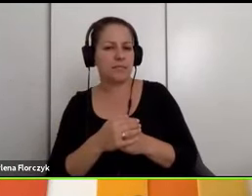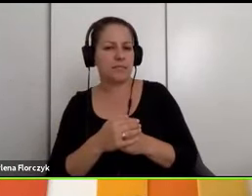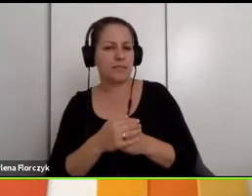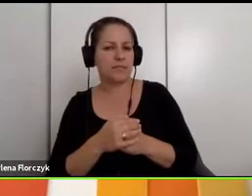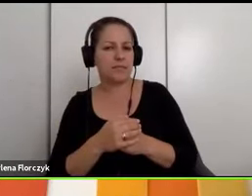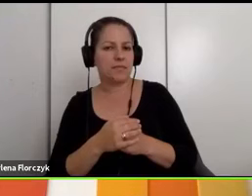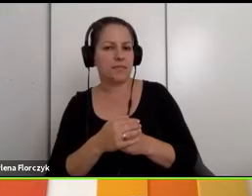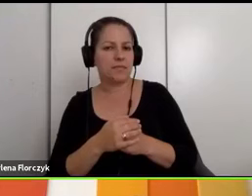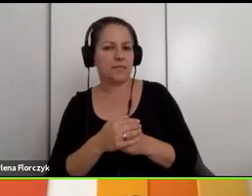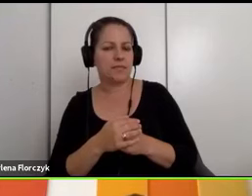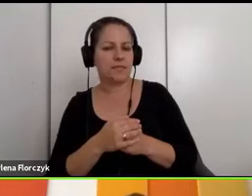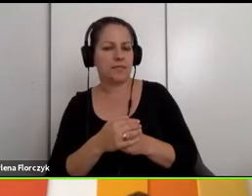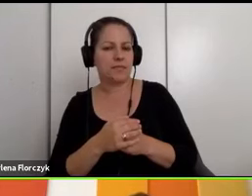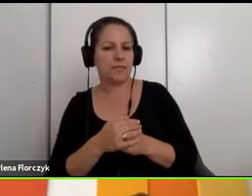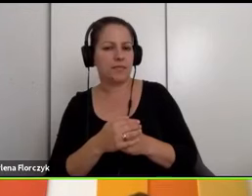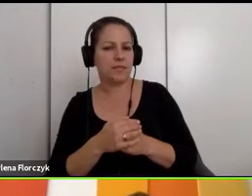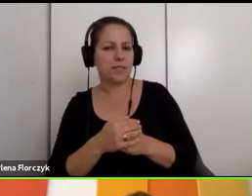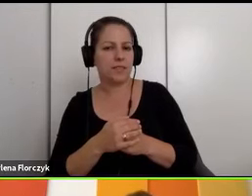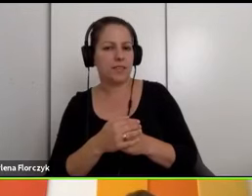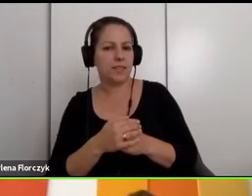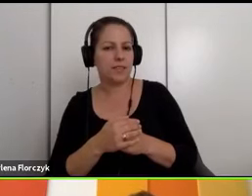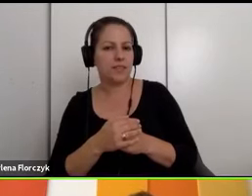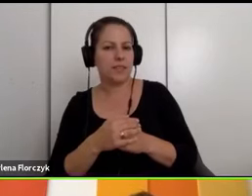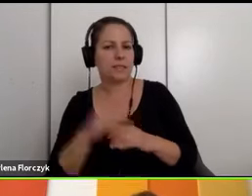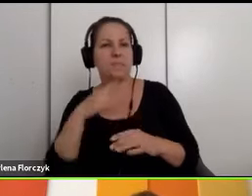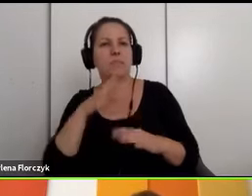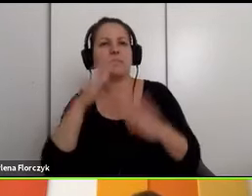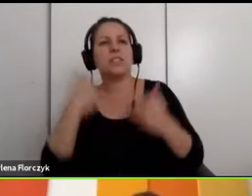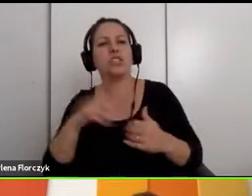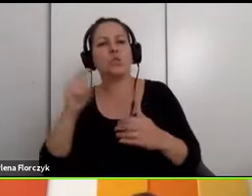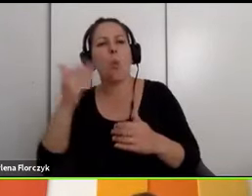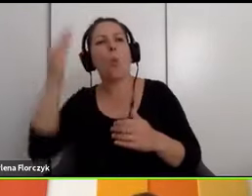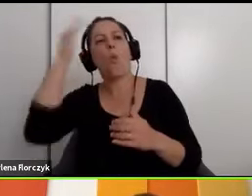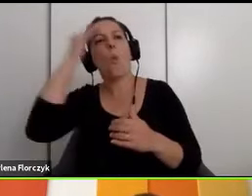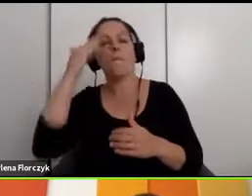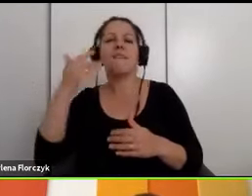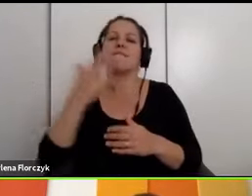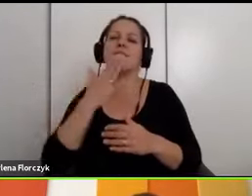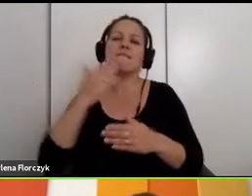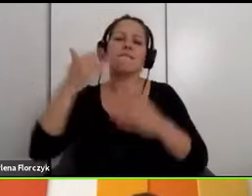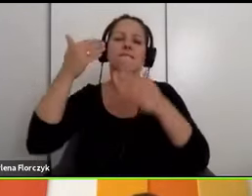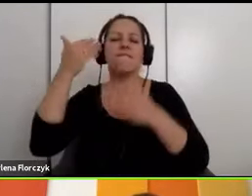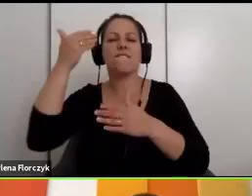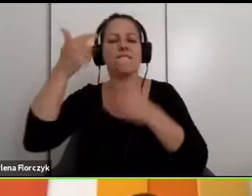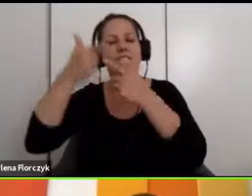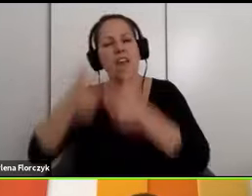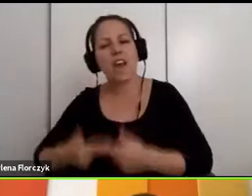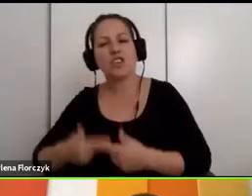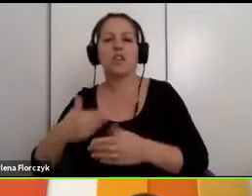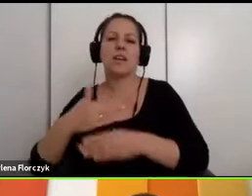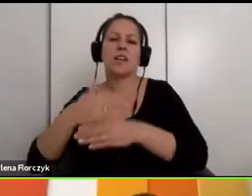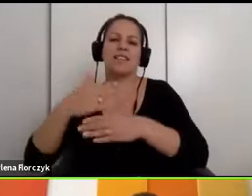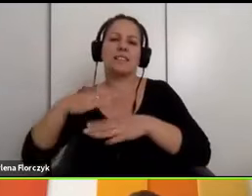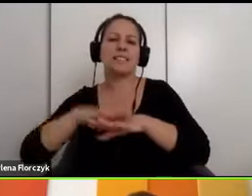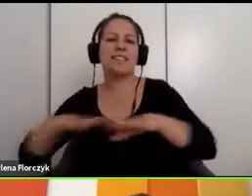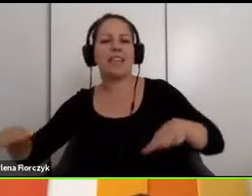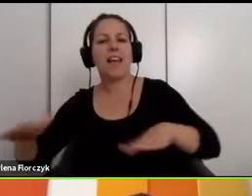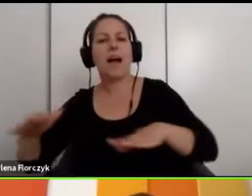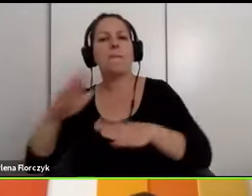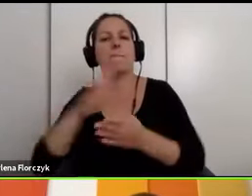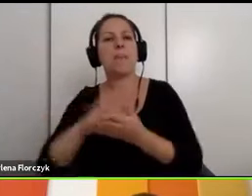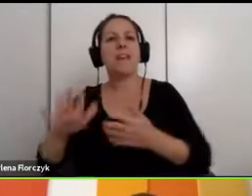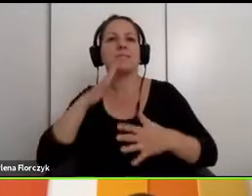mną, który coś umie, albo umie coś wyrecytować, albo umie być na scenie bez jakiegoś większego